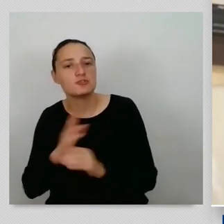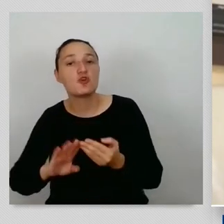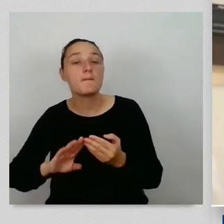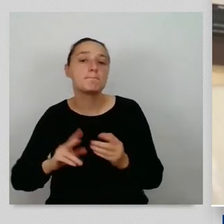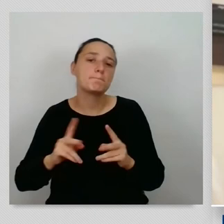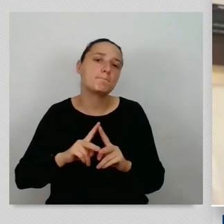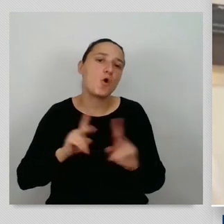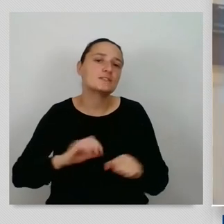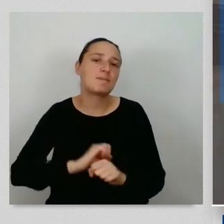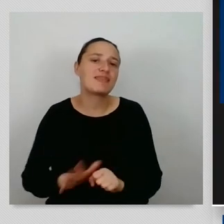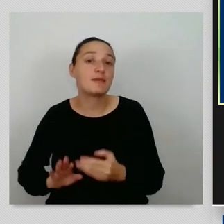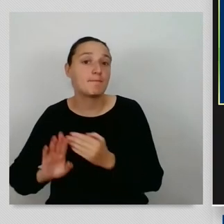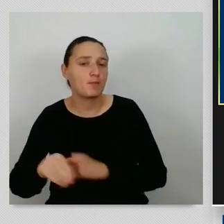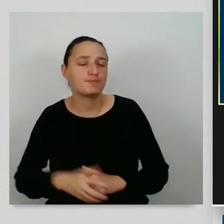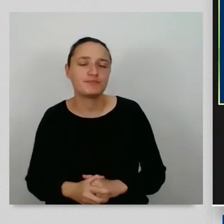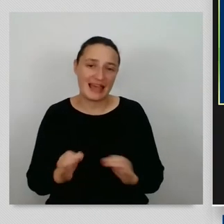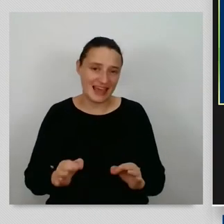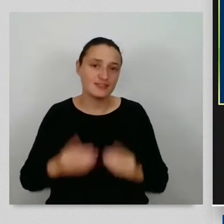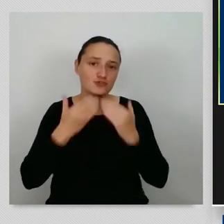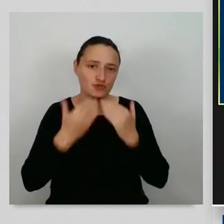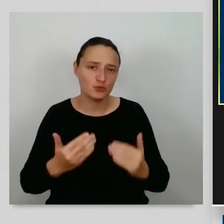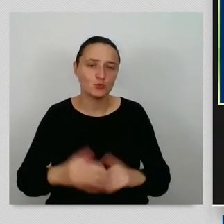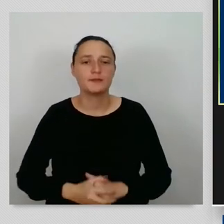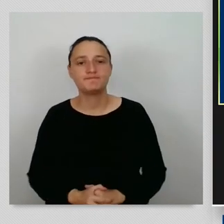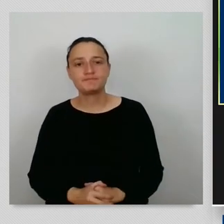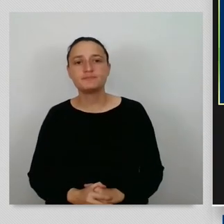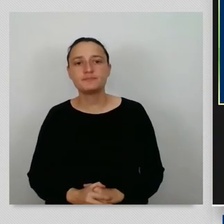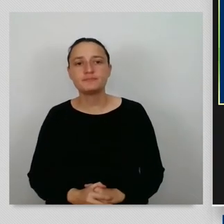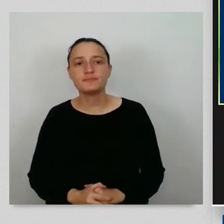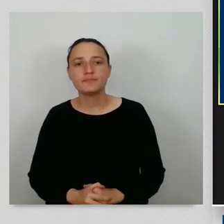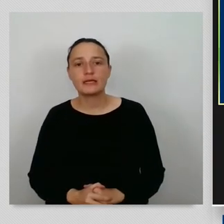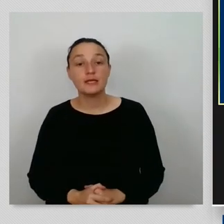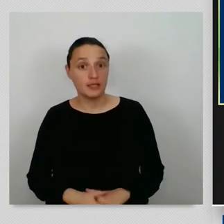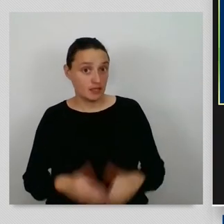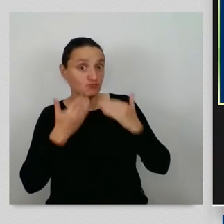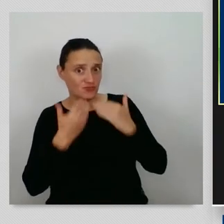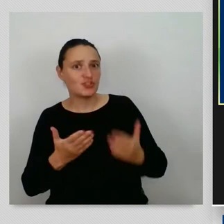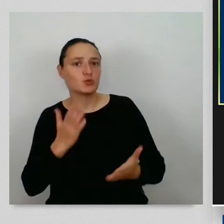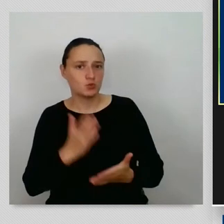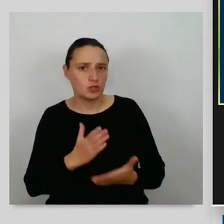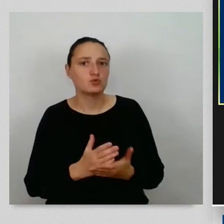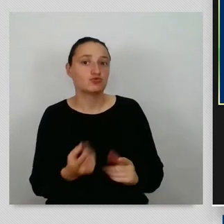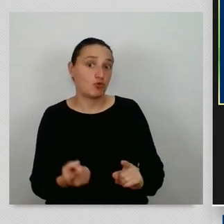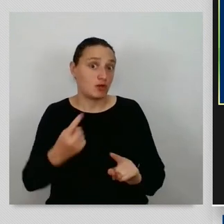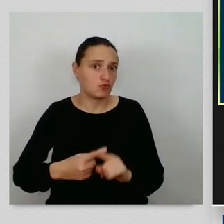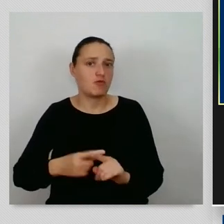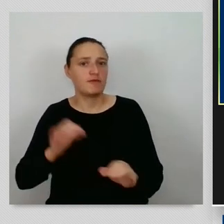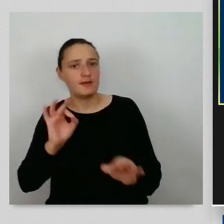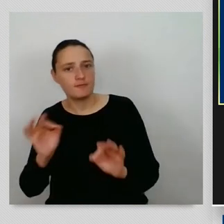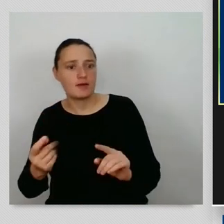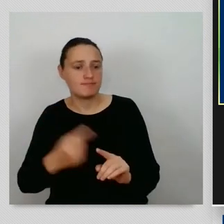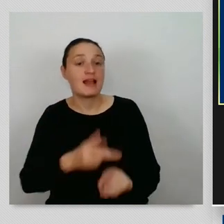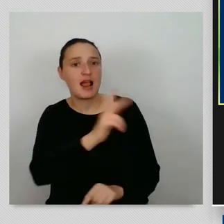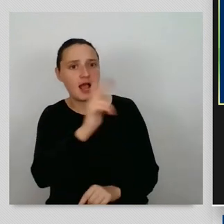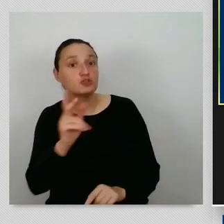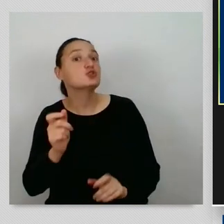klimatyczno-postpandemicznym. Dziękuję bardzo. Dziękuję serdecznie. Bardzo nam się ten obraz wypełnia i usubtelnia, także każda wypowiedź wnosi